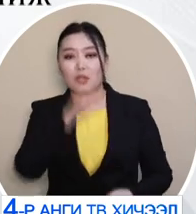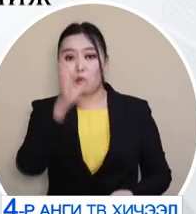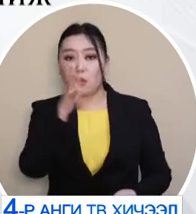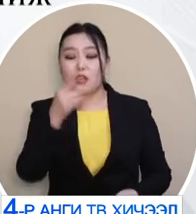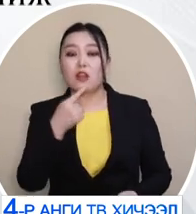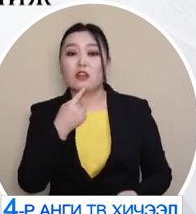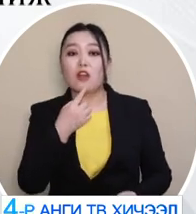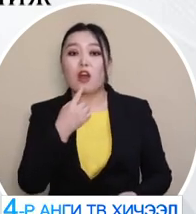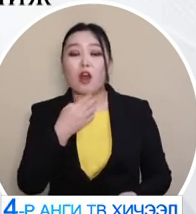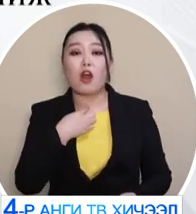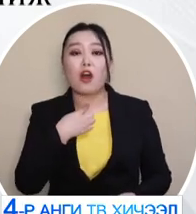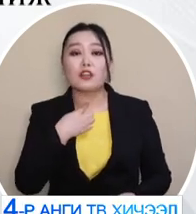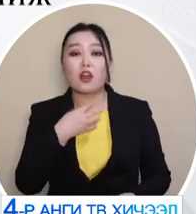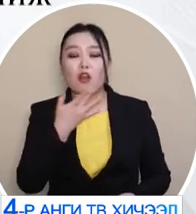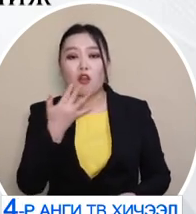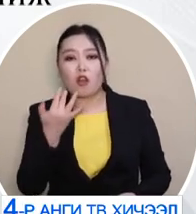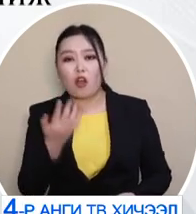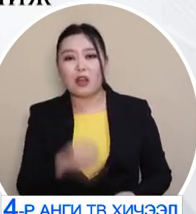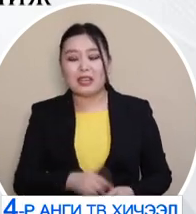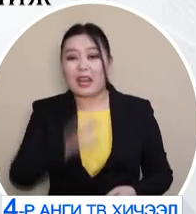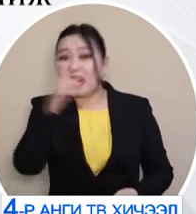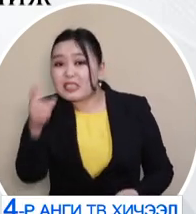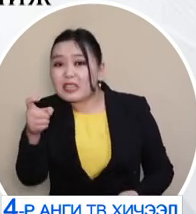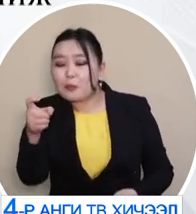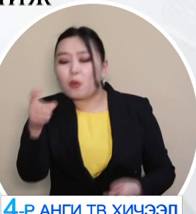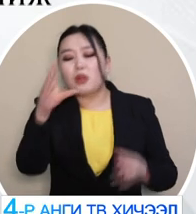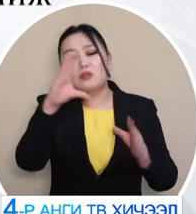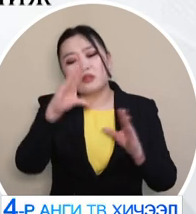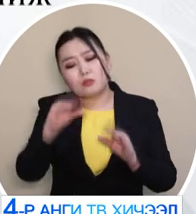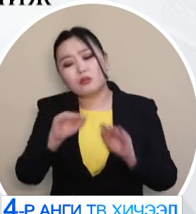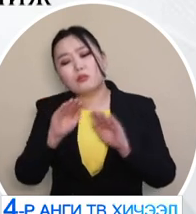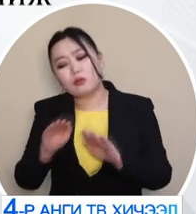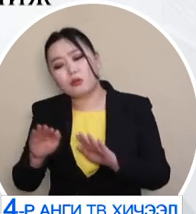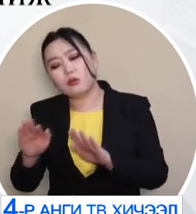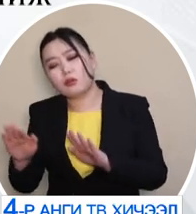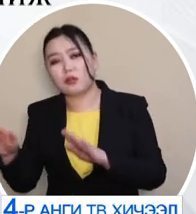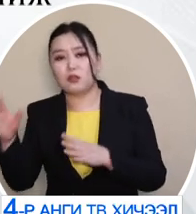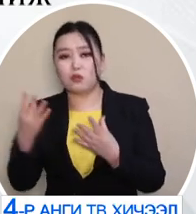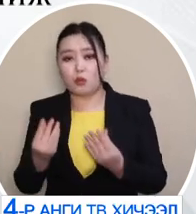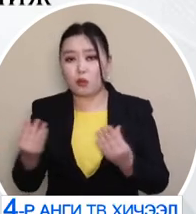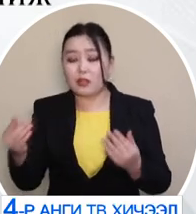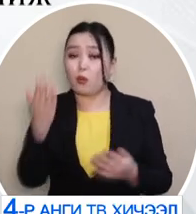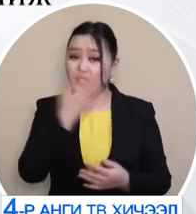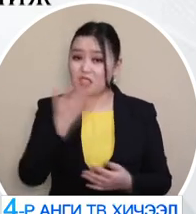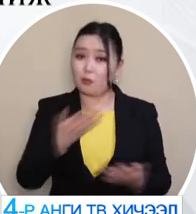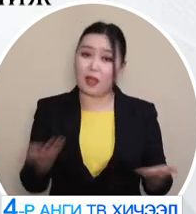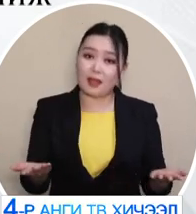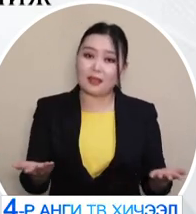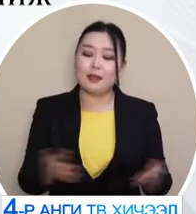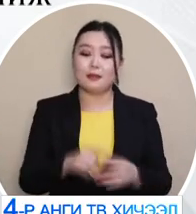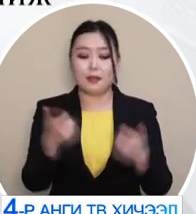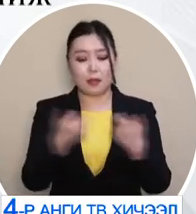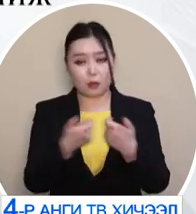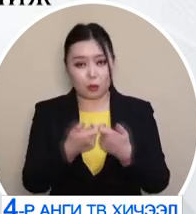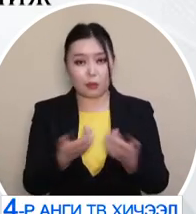явцдаа төлөвлөнө. Мөн дууны өнгөө тохируулна. Зарим хэсэгт нь шүлгийнхаа утга агуулгаас хамаарч чанга уншиж байхад